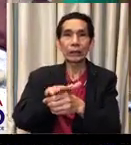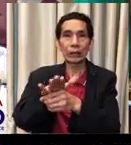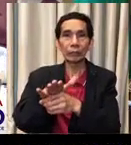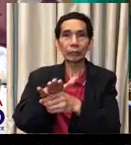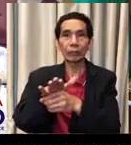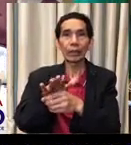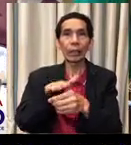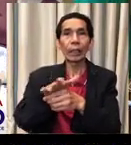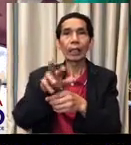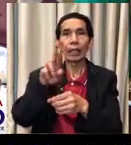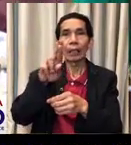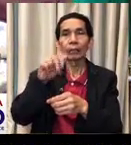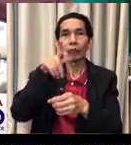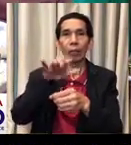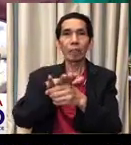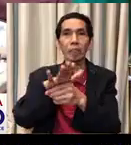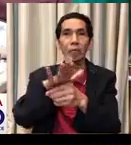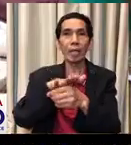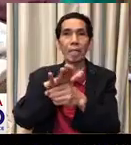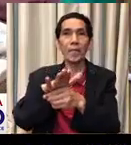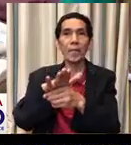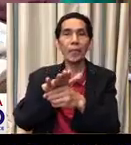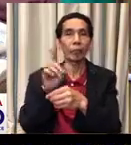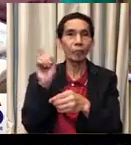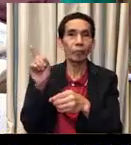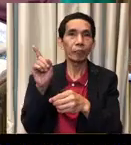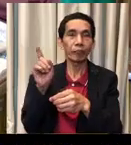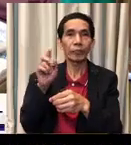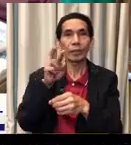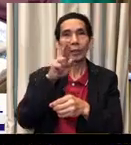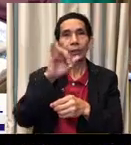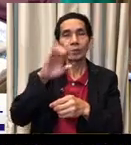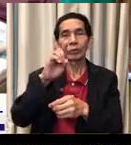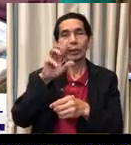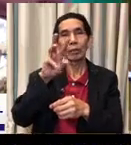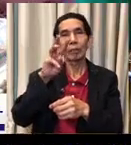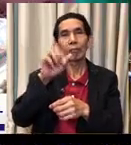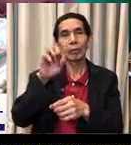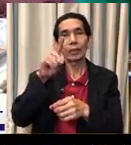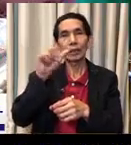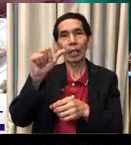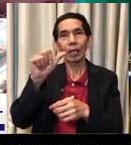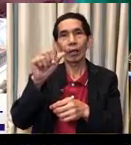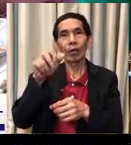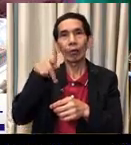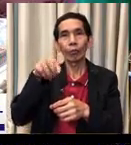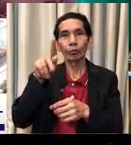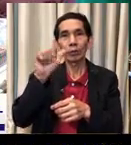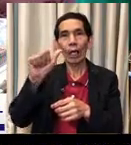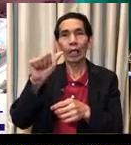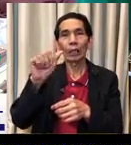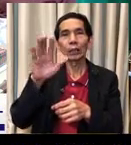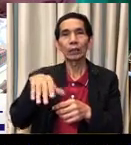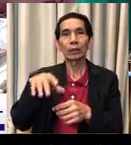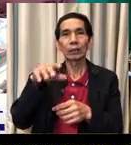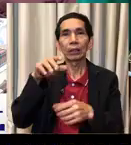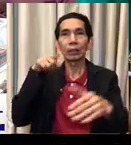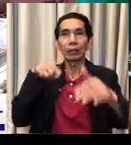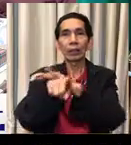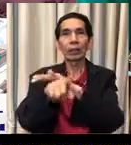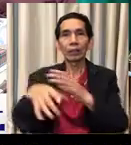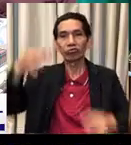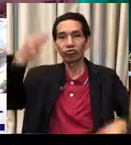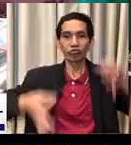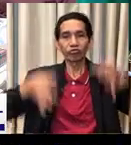Ha? Rape. Oh, Richard Marinda. Oh, caught in Punta Santa Ana. Oh, tinakbuhan ng